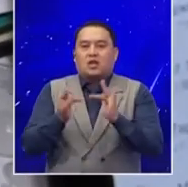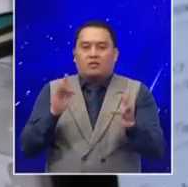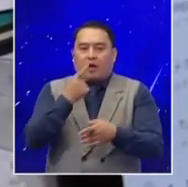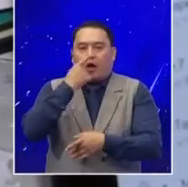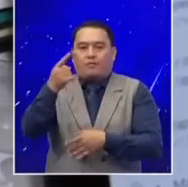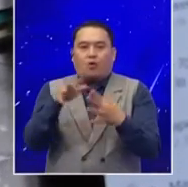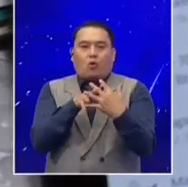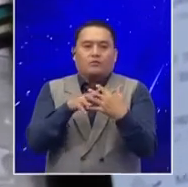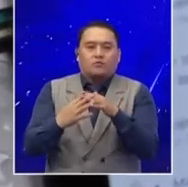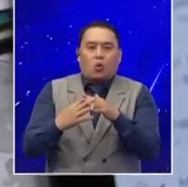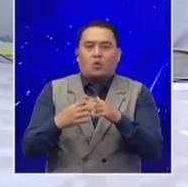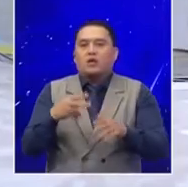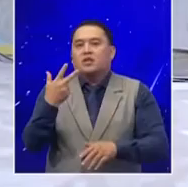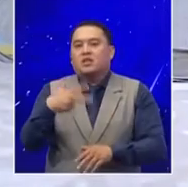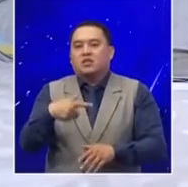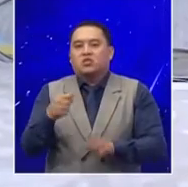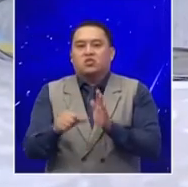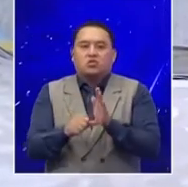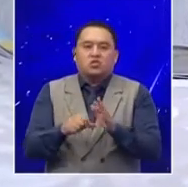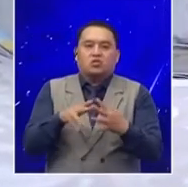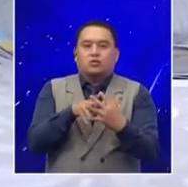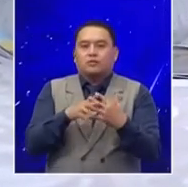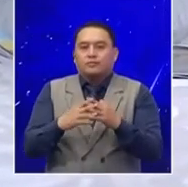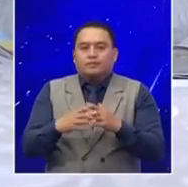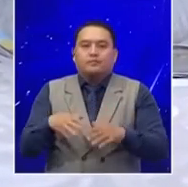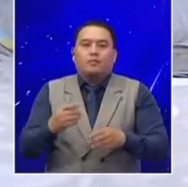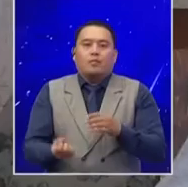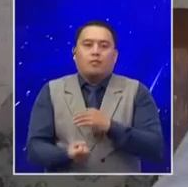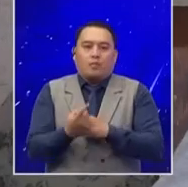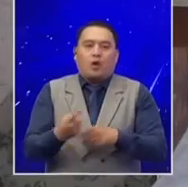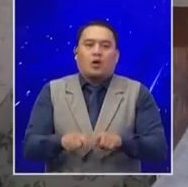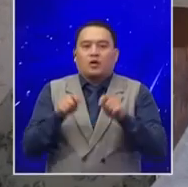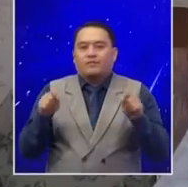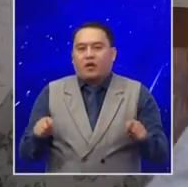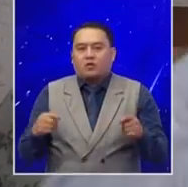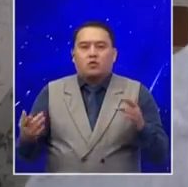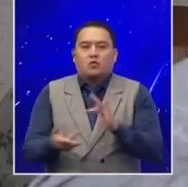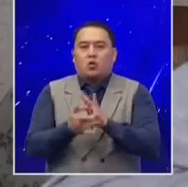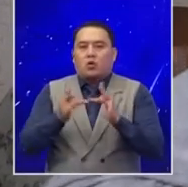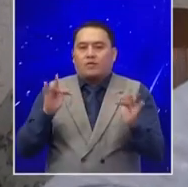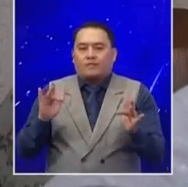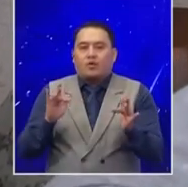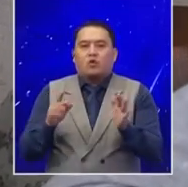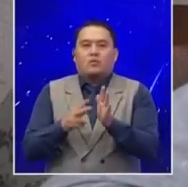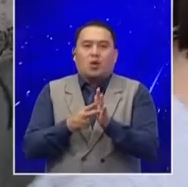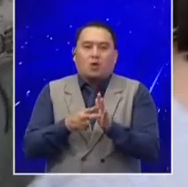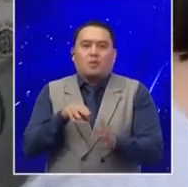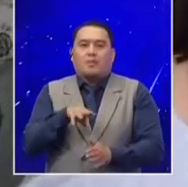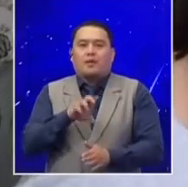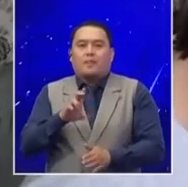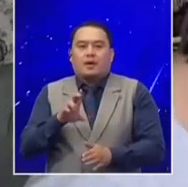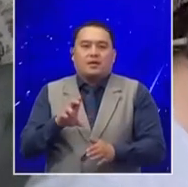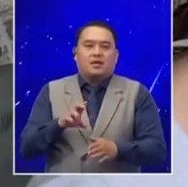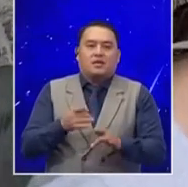в отдаленных аулах. До конца года в 36 населенных пунктах появится широкополосный и